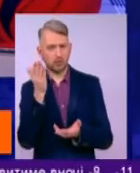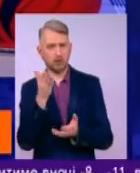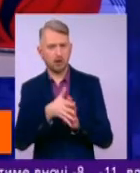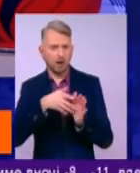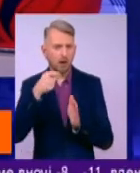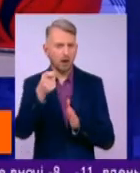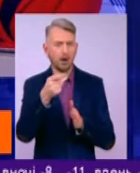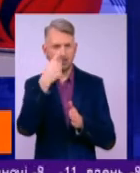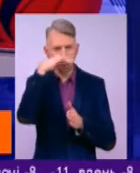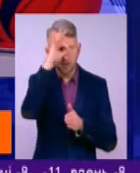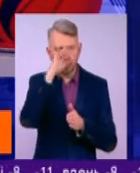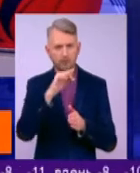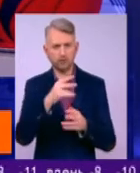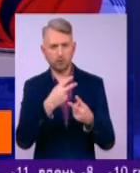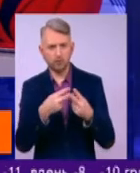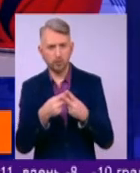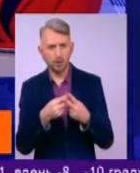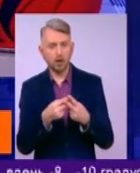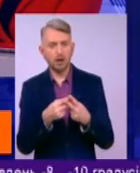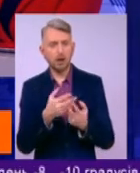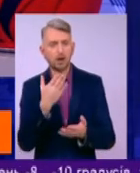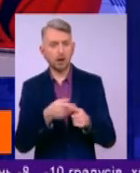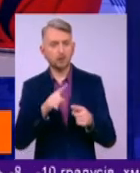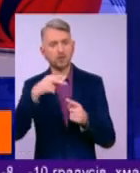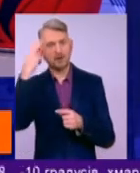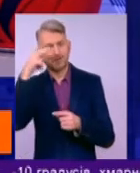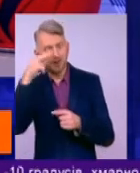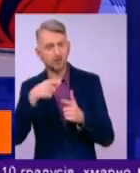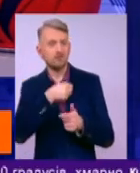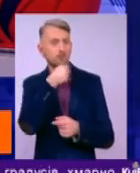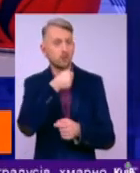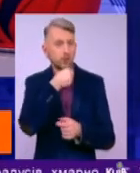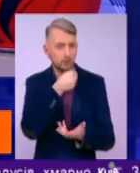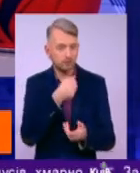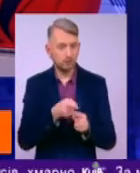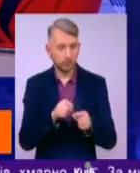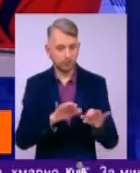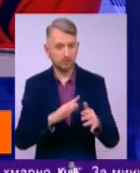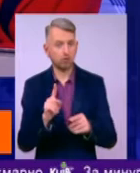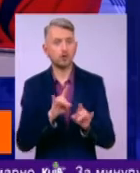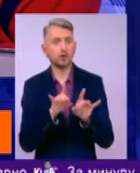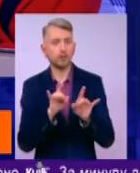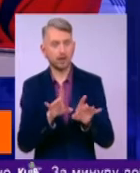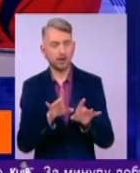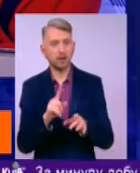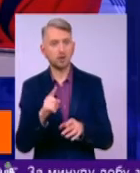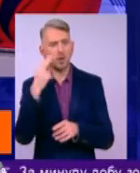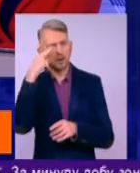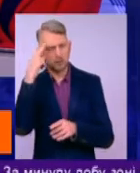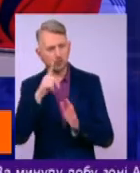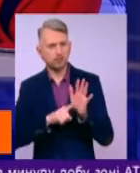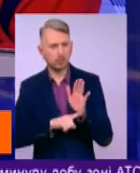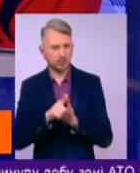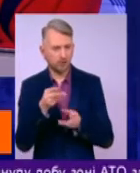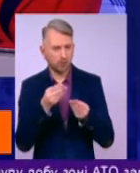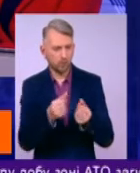правоохоронні органи в тюрму, просто повернути. Ну, якщо, наприклад, це дядя, да, чи дідусь. Оце випадок, де ж розповідали, що дідусь почав розпусні